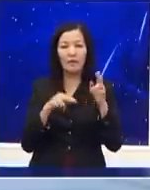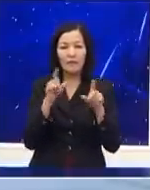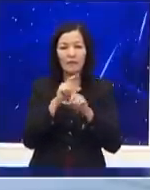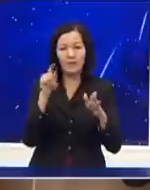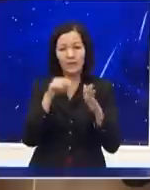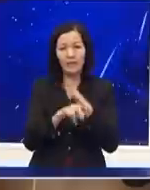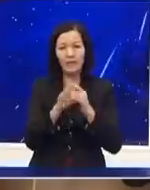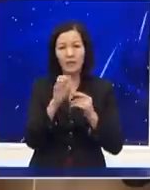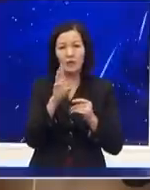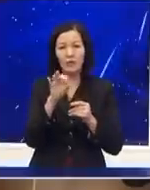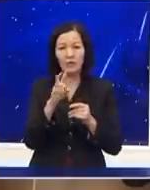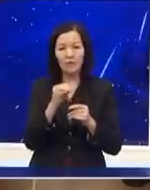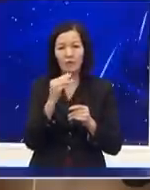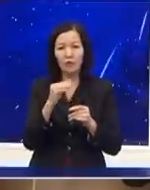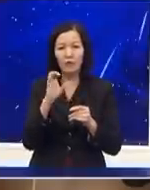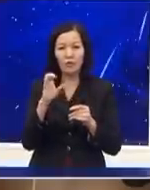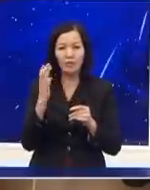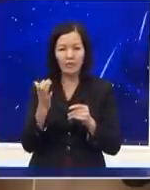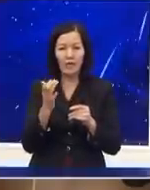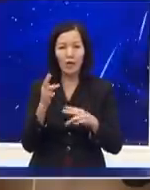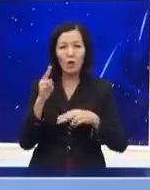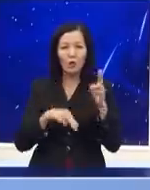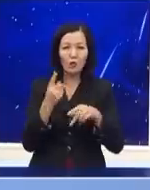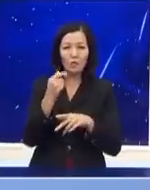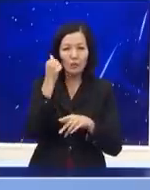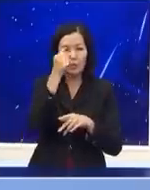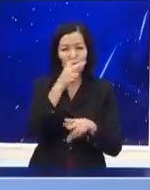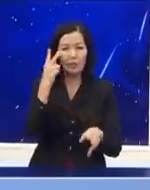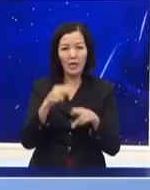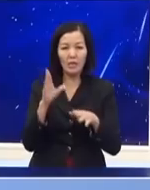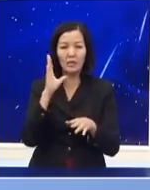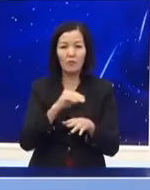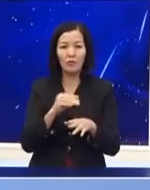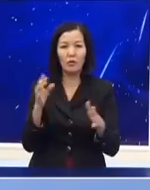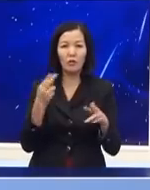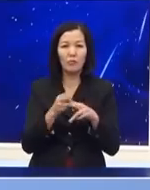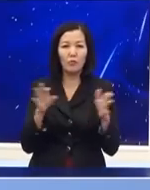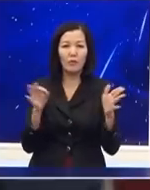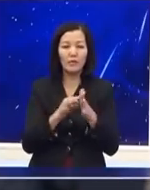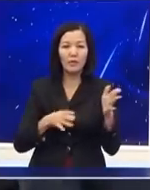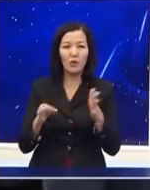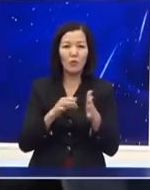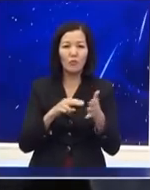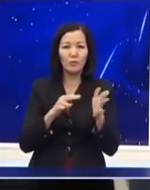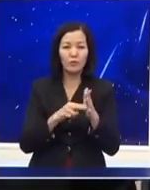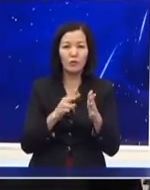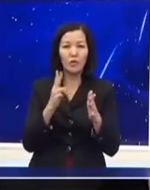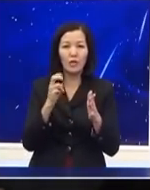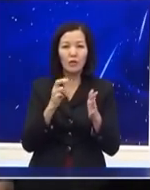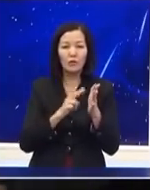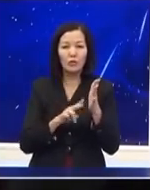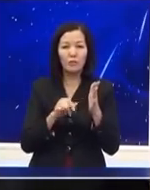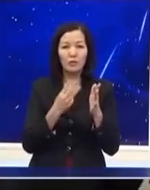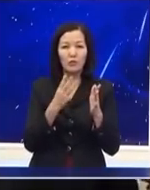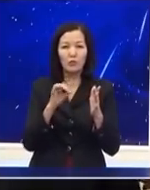ғимараттың мердігері Керуен сервис жауапкершілігі шектеулі серіктестігі құрылысын бір жылдың ішінде аяқтап үлгерді. Бұл мақсатқа облыс бюджетінен